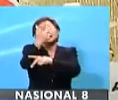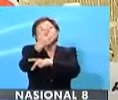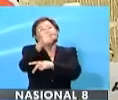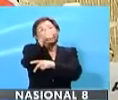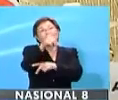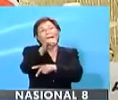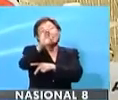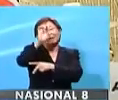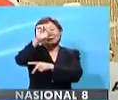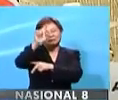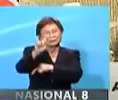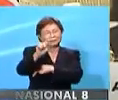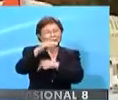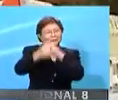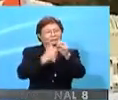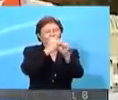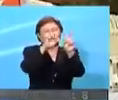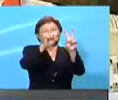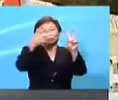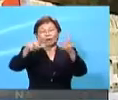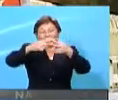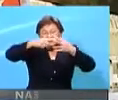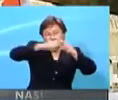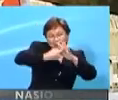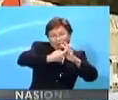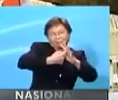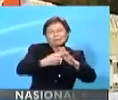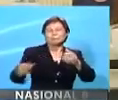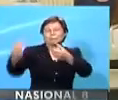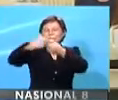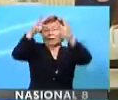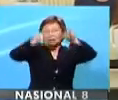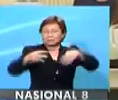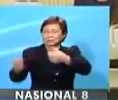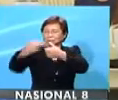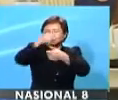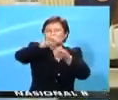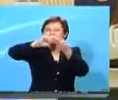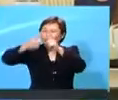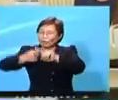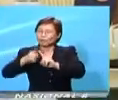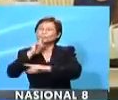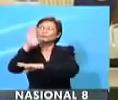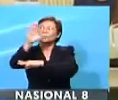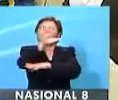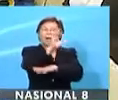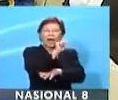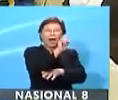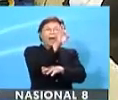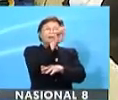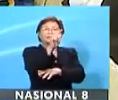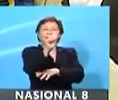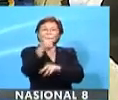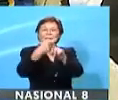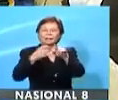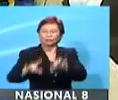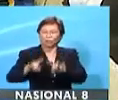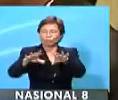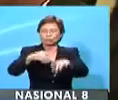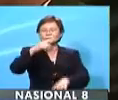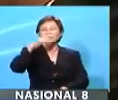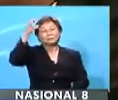yang dilancarkan pada 2013 melibatkan penyertaan ASEAN dan rakan perjanjian perdagangan bebas FTA dari Australia,